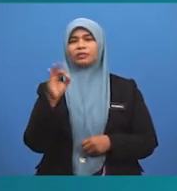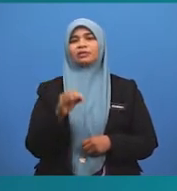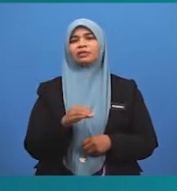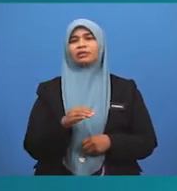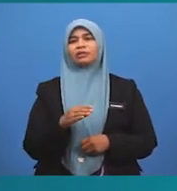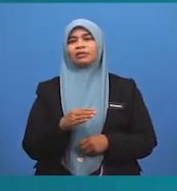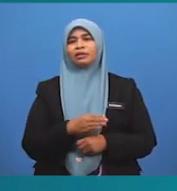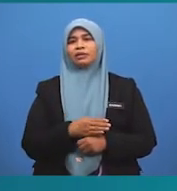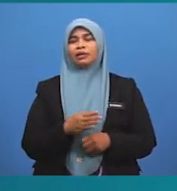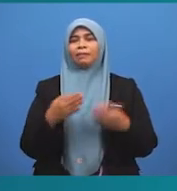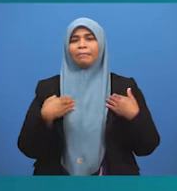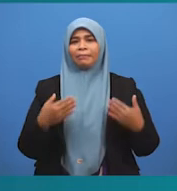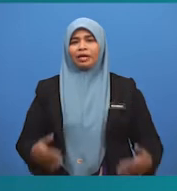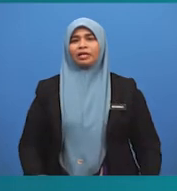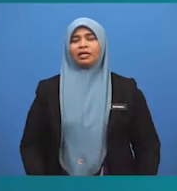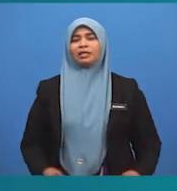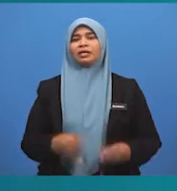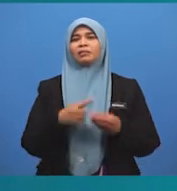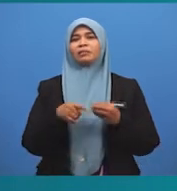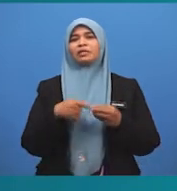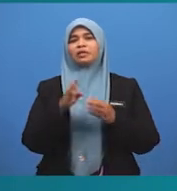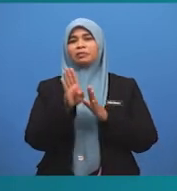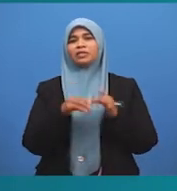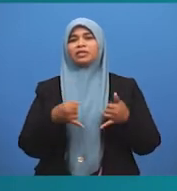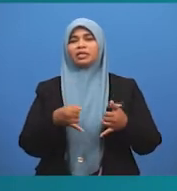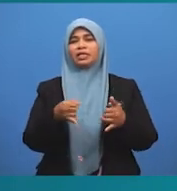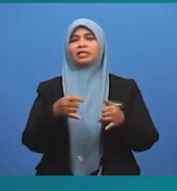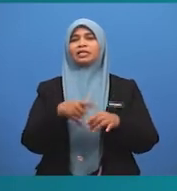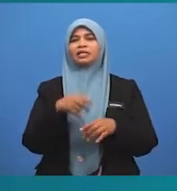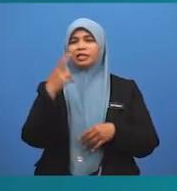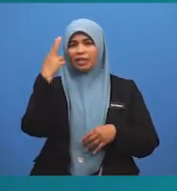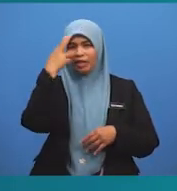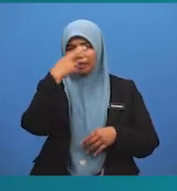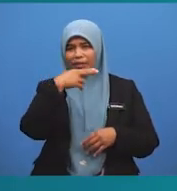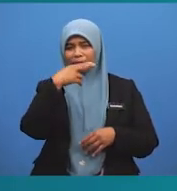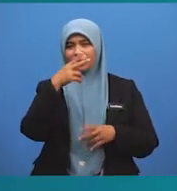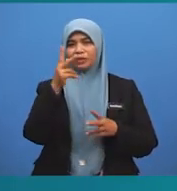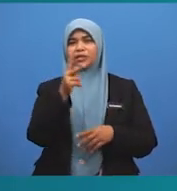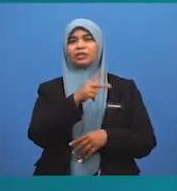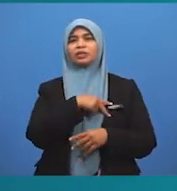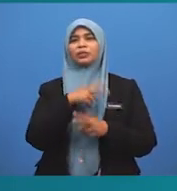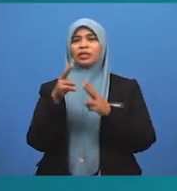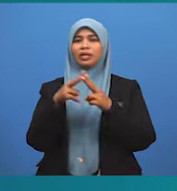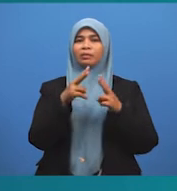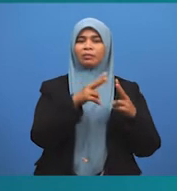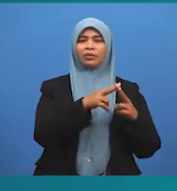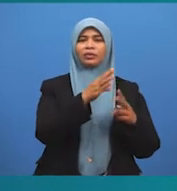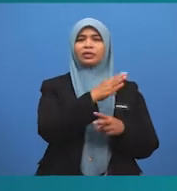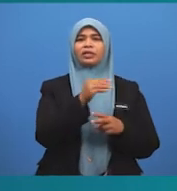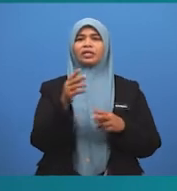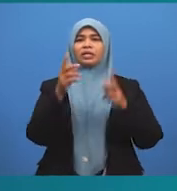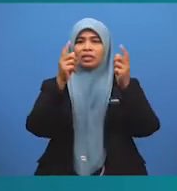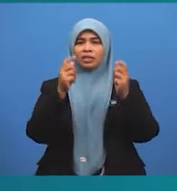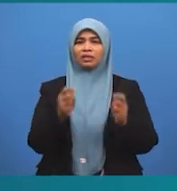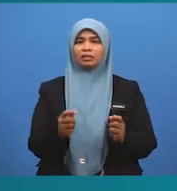ruang kosong badan apabila berjalan di hadapan ketua kampung